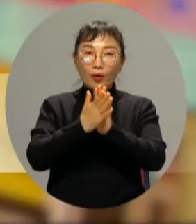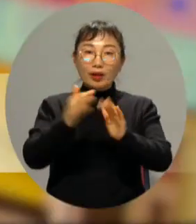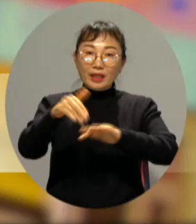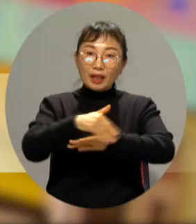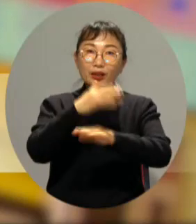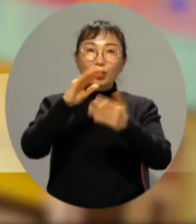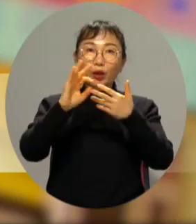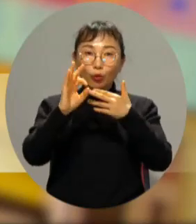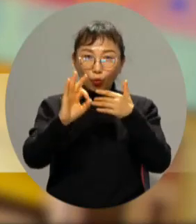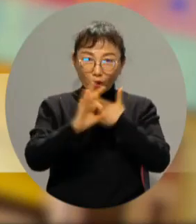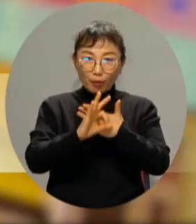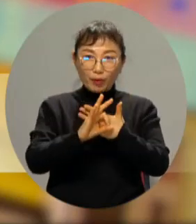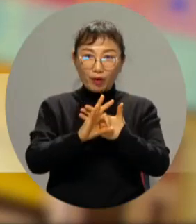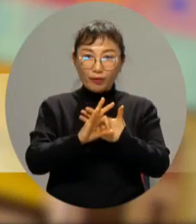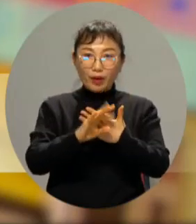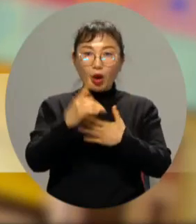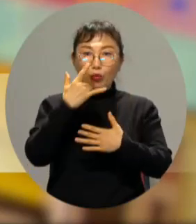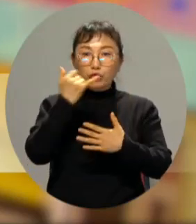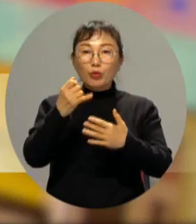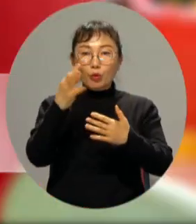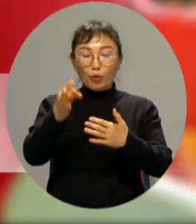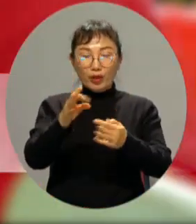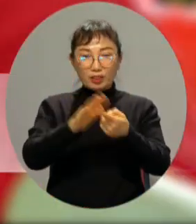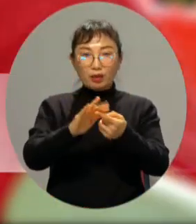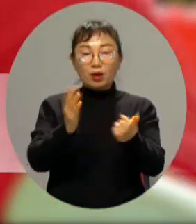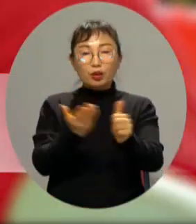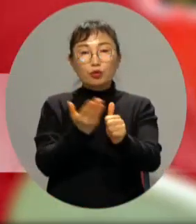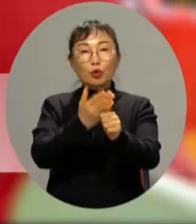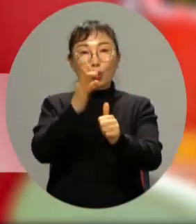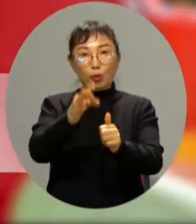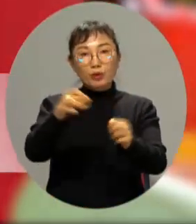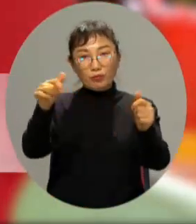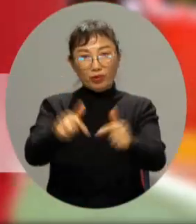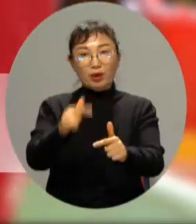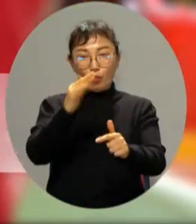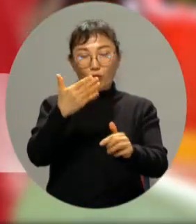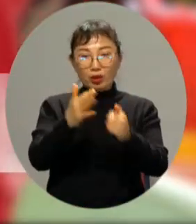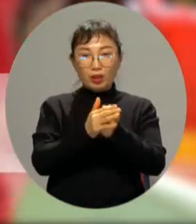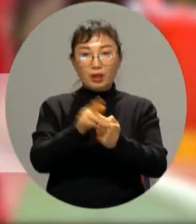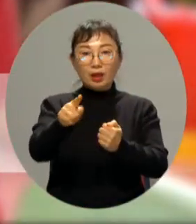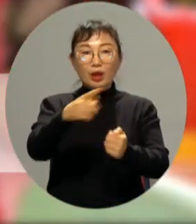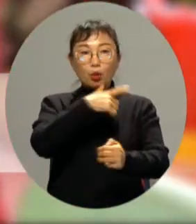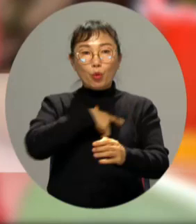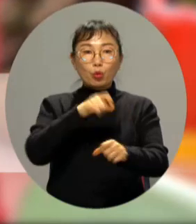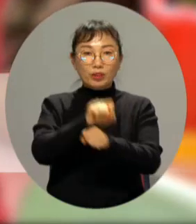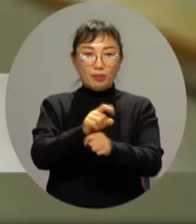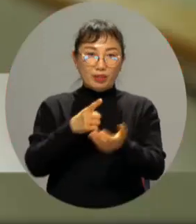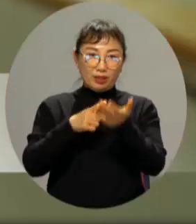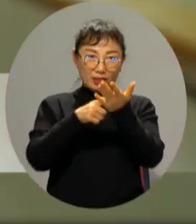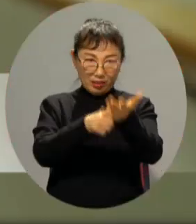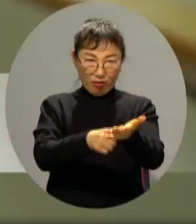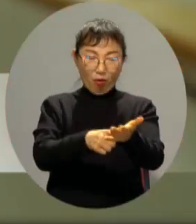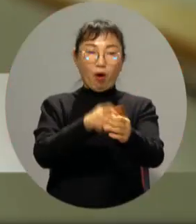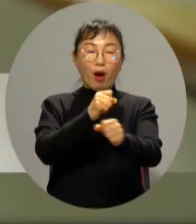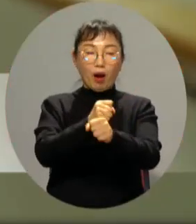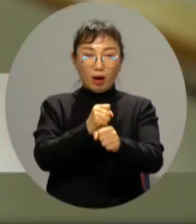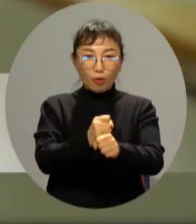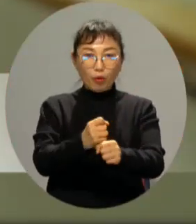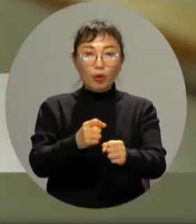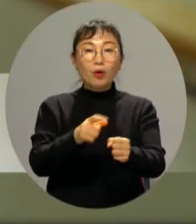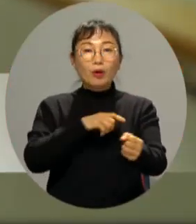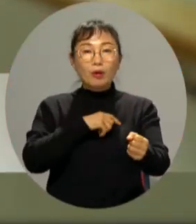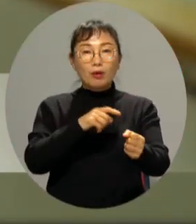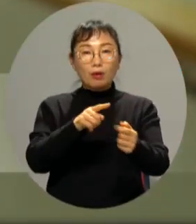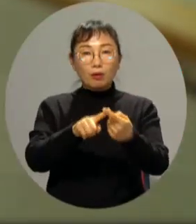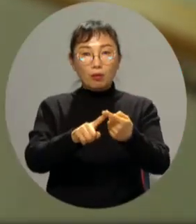부모 급여에서 보육료가 차감된다고 밝혔습니다 신성은 거주지동 주민센터에서 출생신고와 동시에